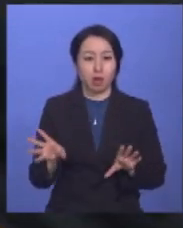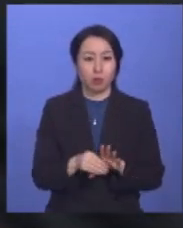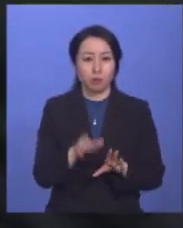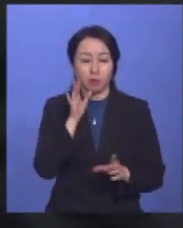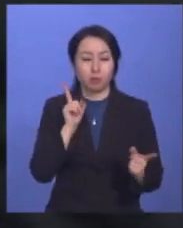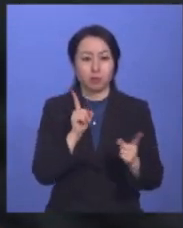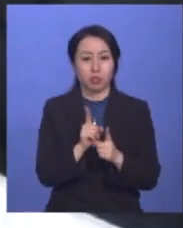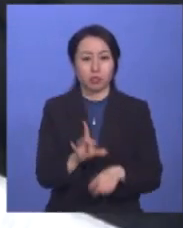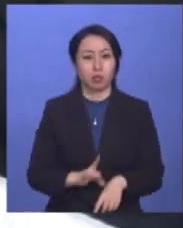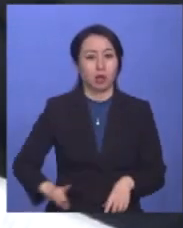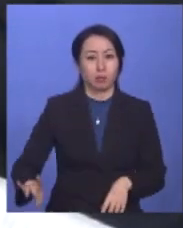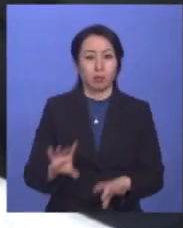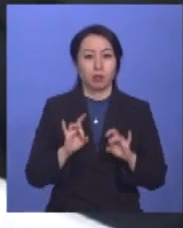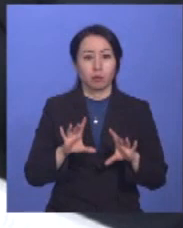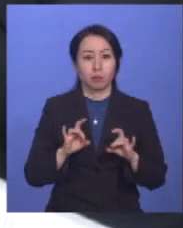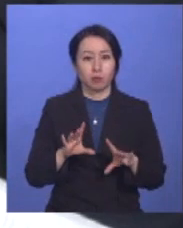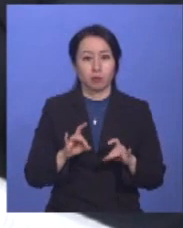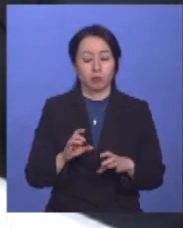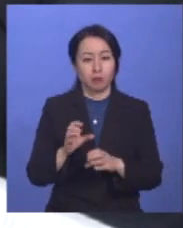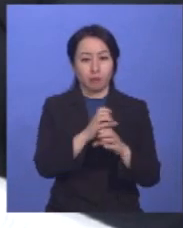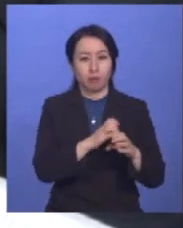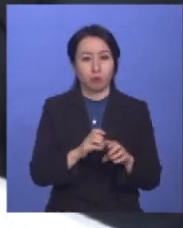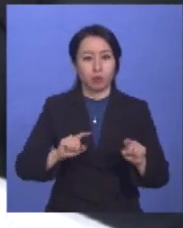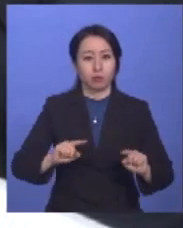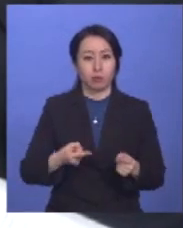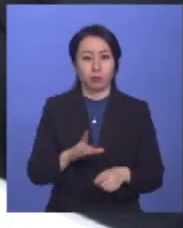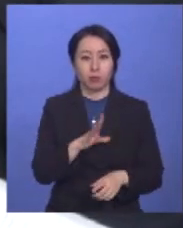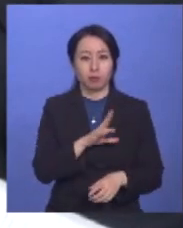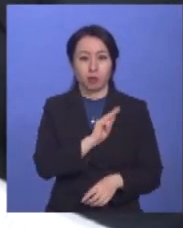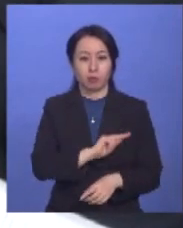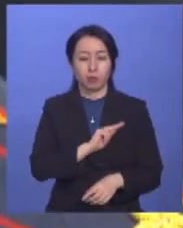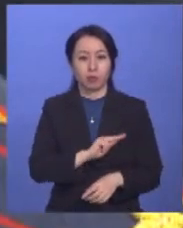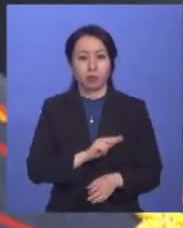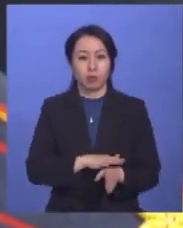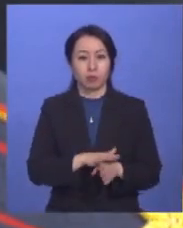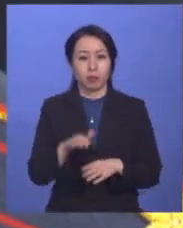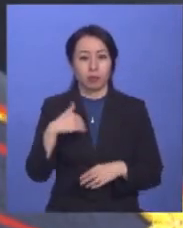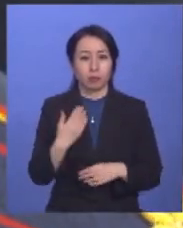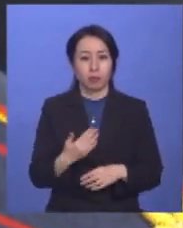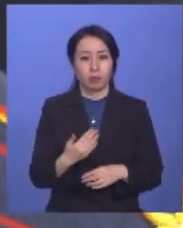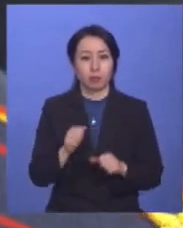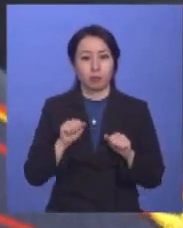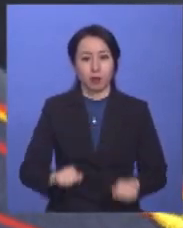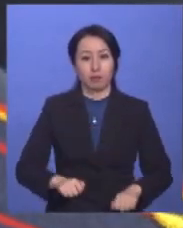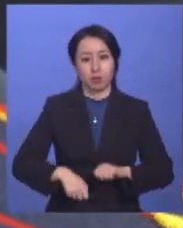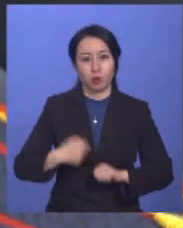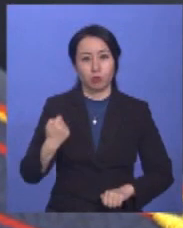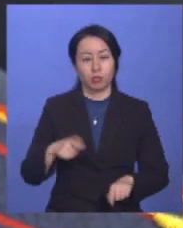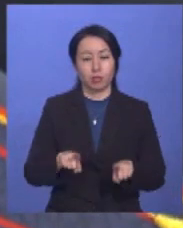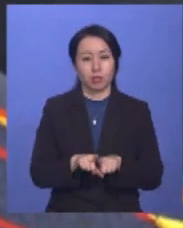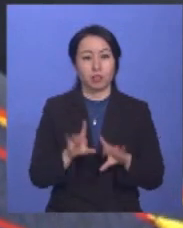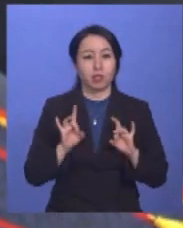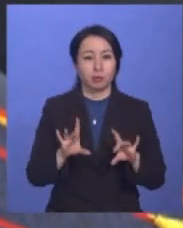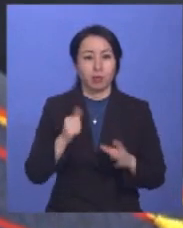районным полицейским демонстрировали оперативное видео о задержании бывших сотрудников, совершении ими административных правонарушений. Также